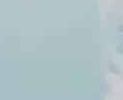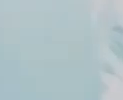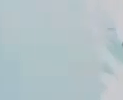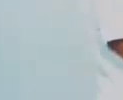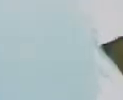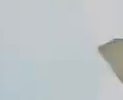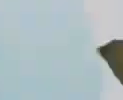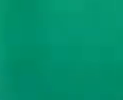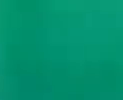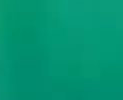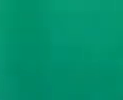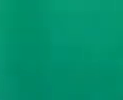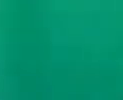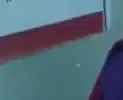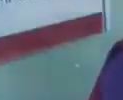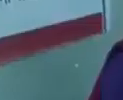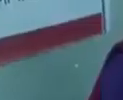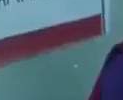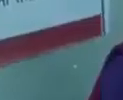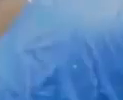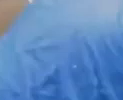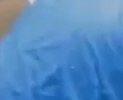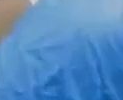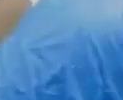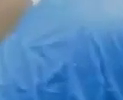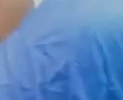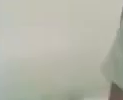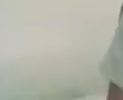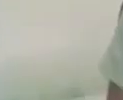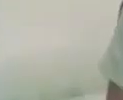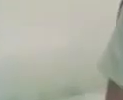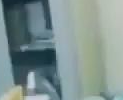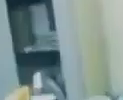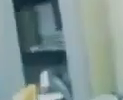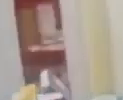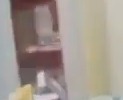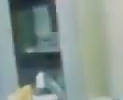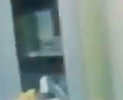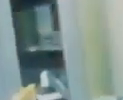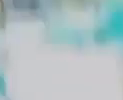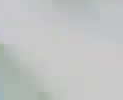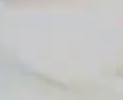वैक्सीनेशन की चल रही है लहर, गांव-गांव, शहर-शहर।